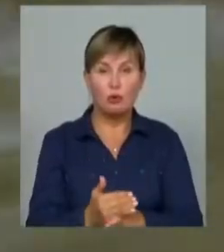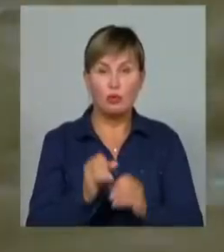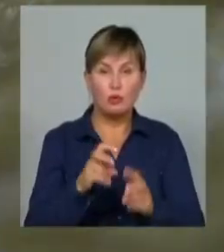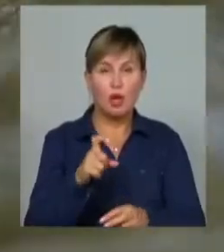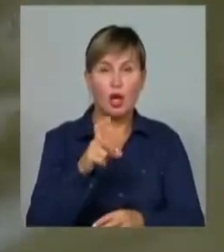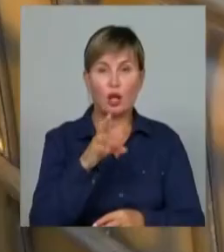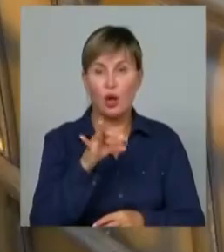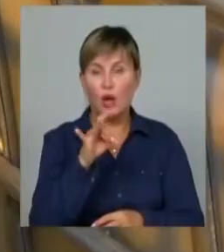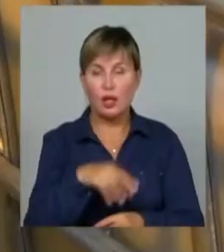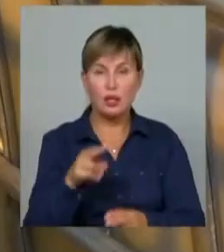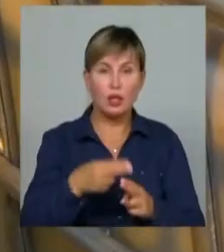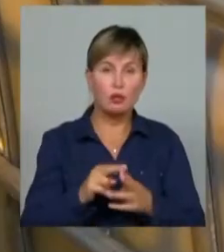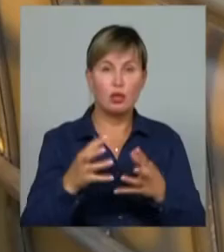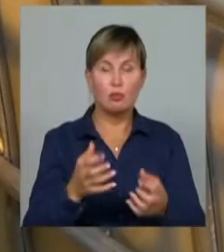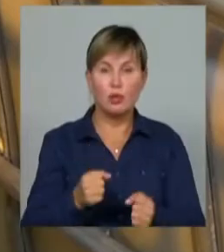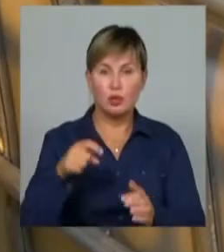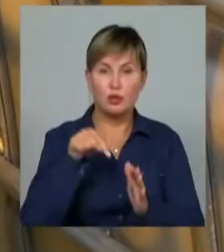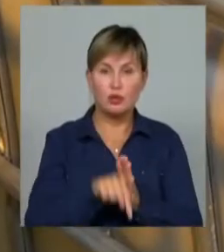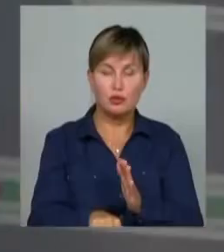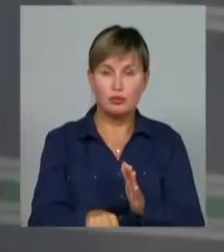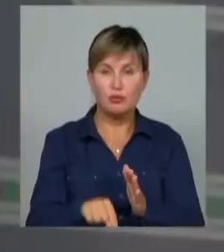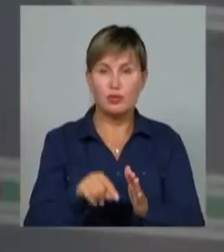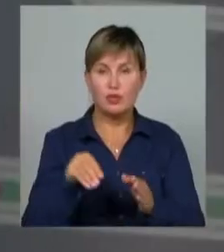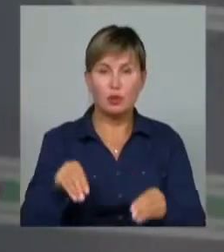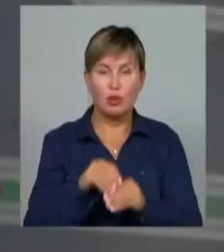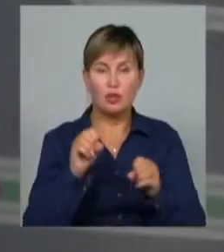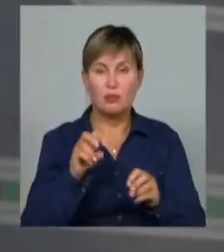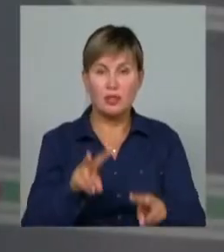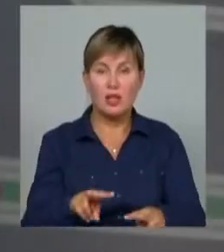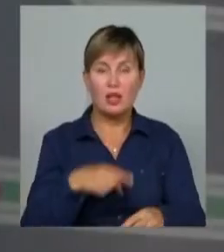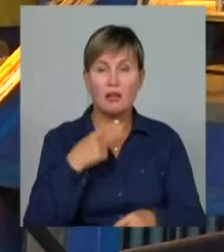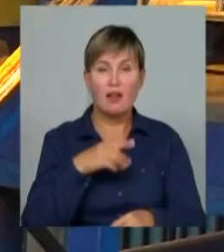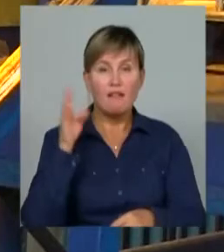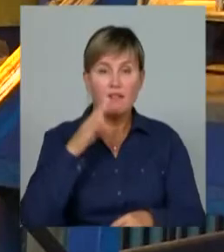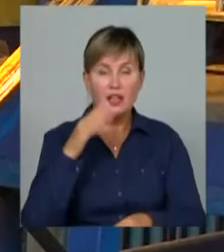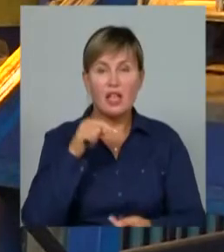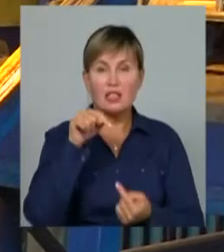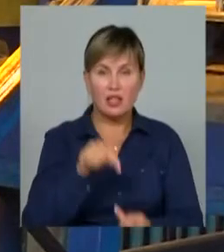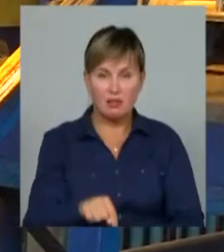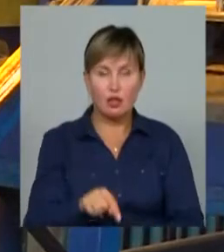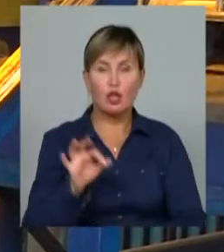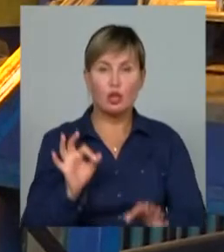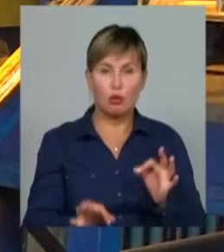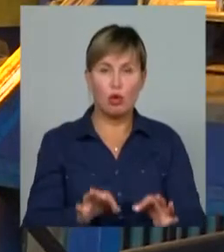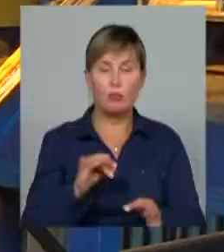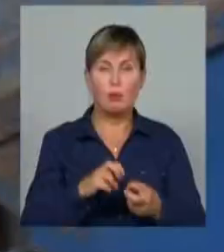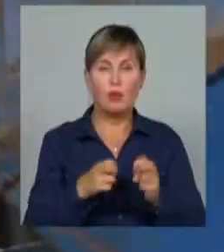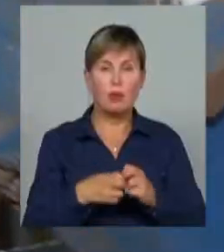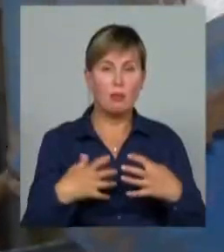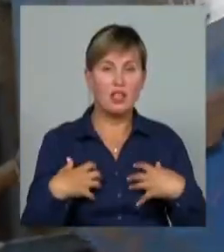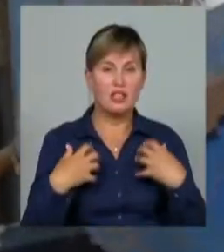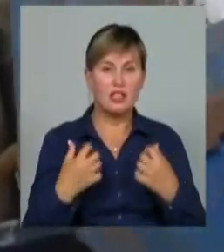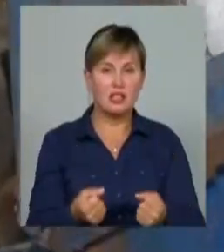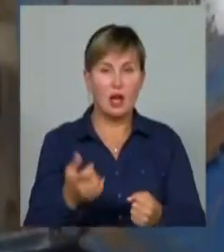гидрохлорида натрия, который получают при гидролизе поваренной соли. Специалисты утверждают, что вода соответствует санитарным нормам, и проблем со здоровьем от